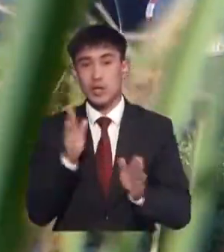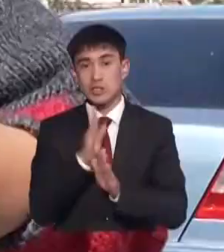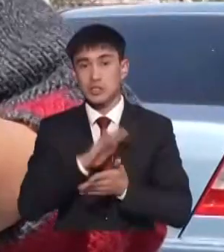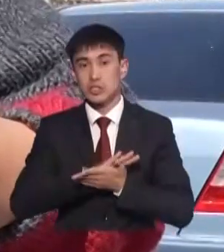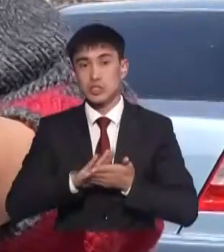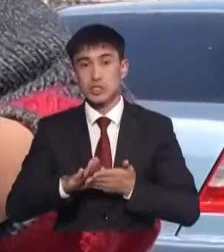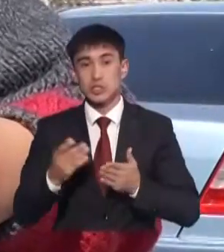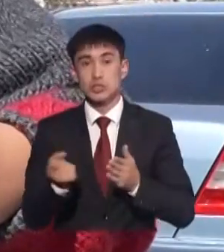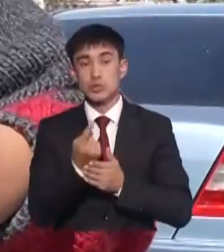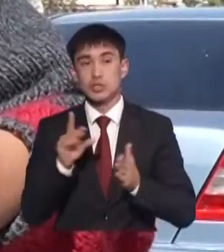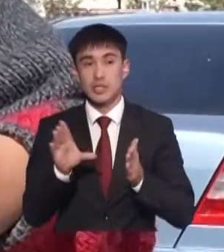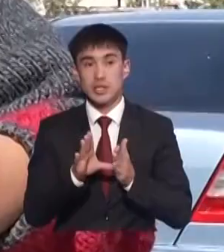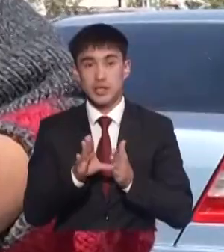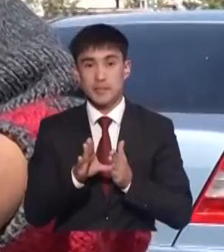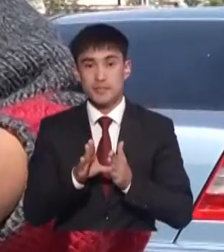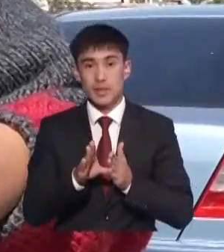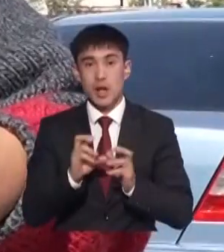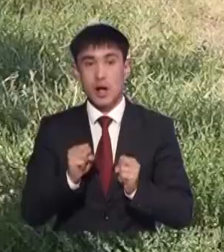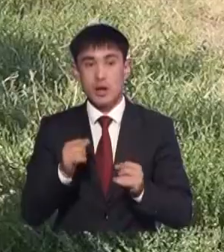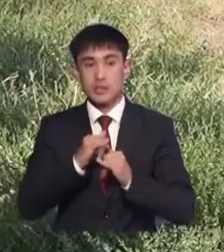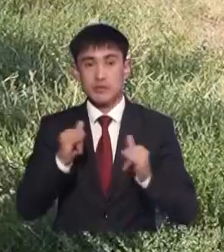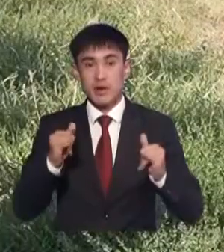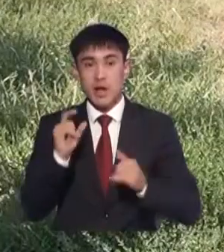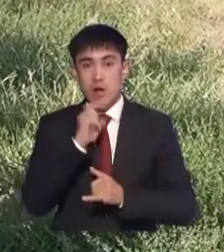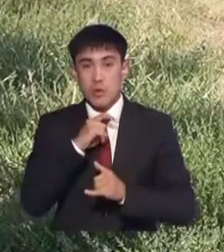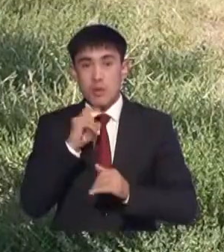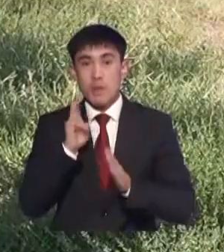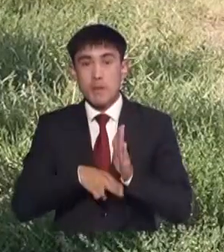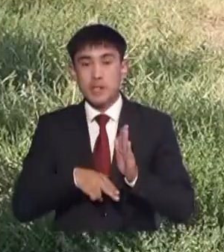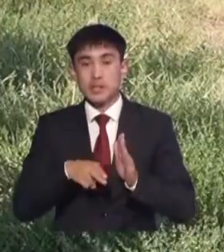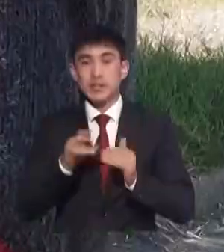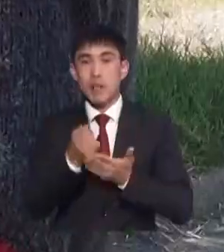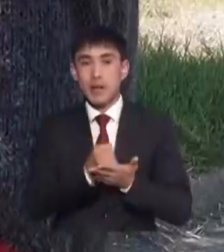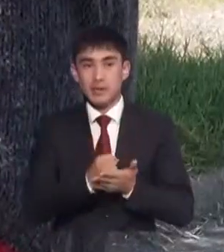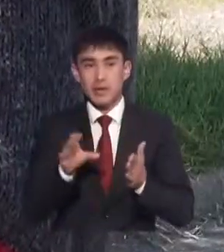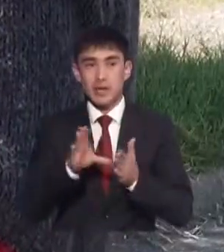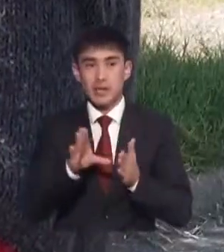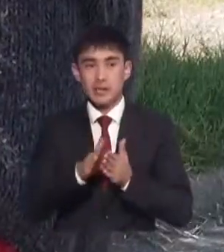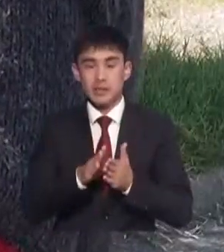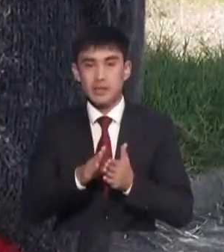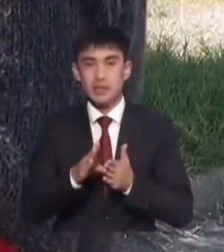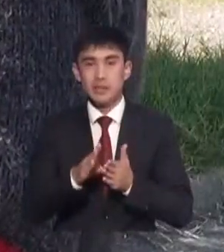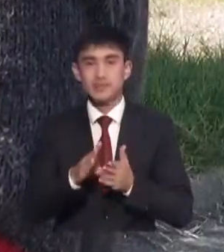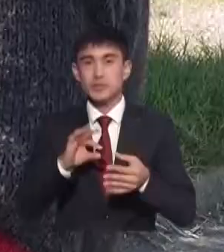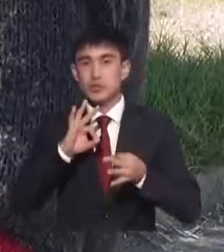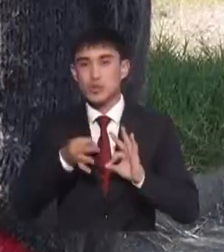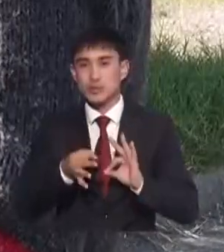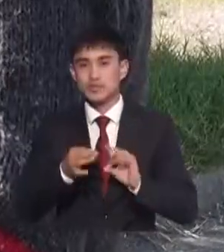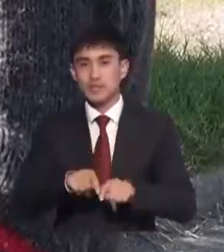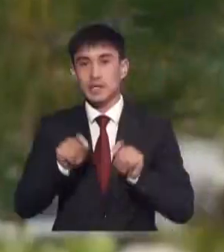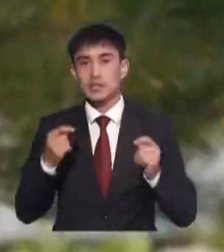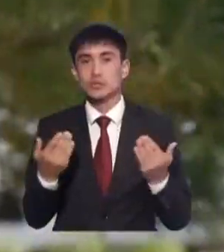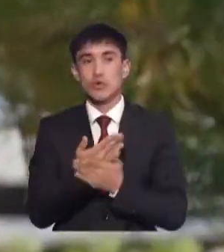и экологически чистые источники энергии. А развивать экономику без обильных запасов энергоносителей сложно.